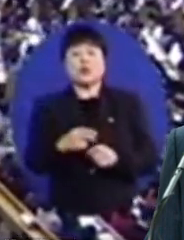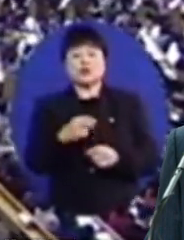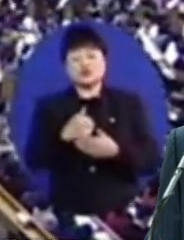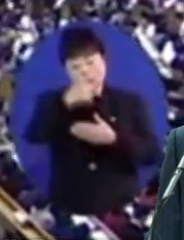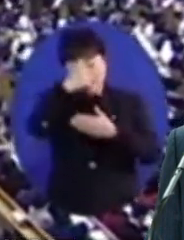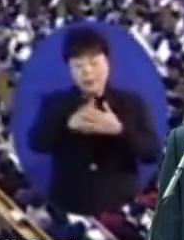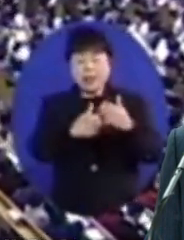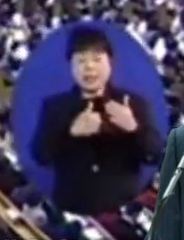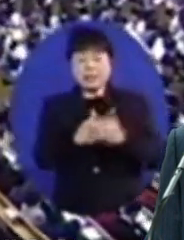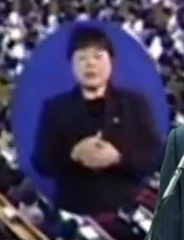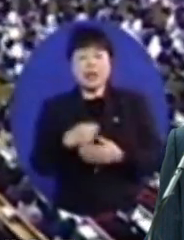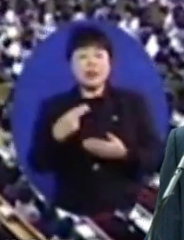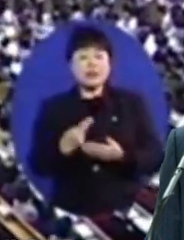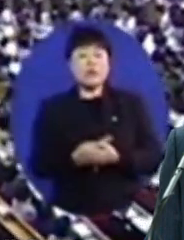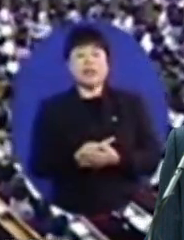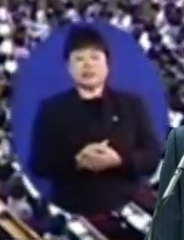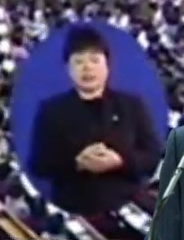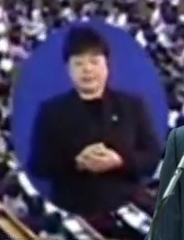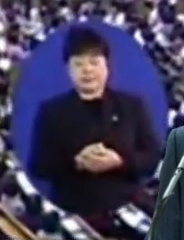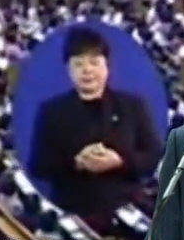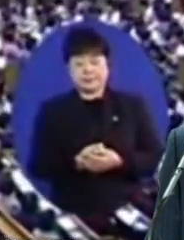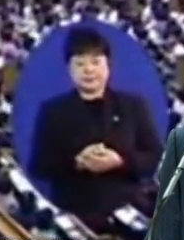타락의 넘어간